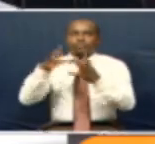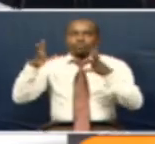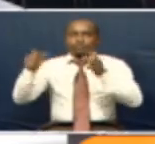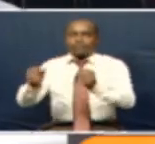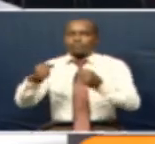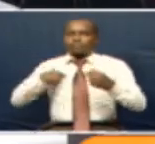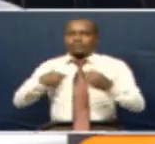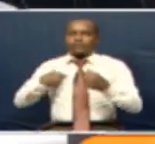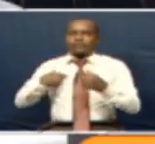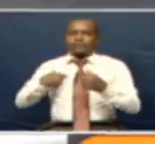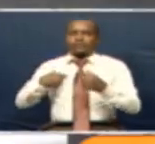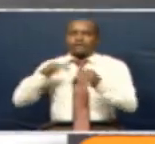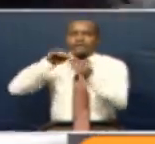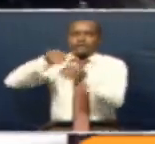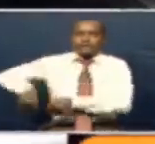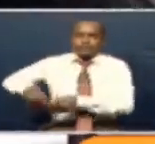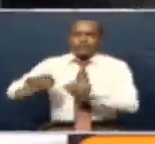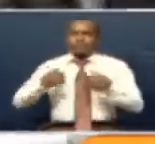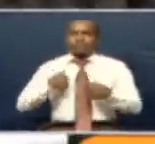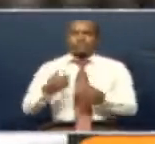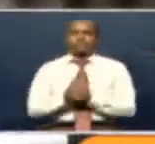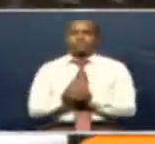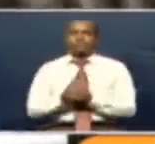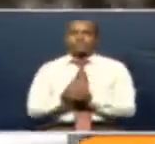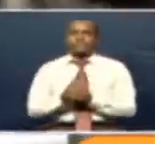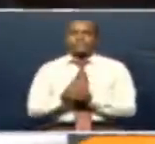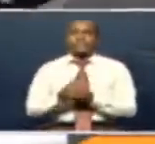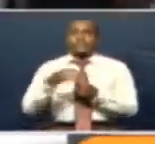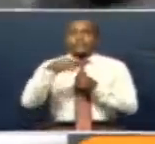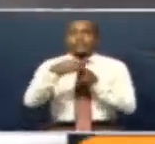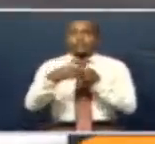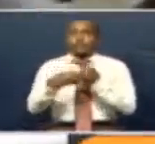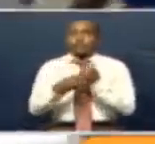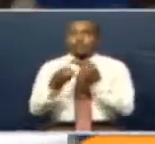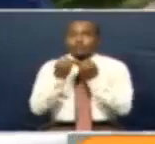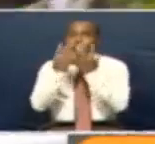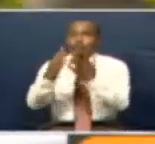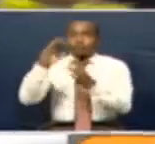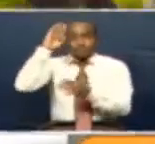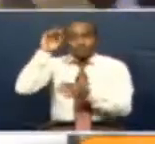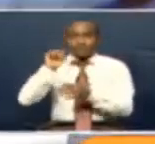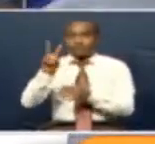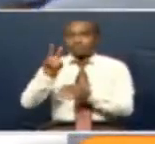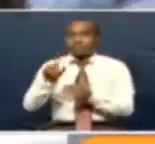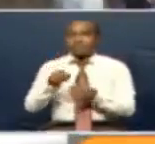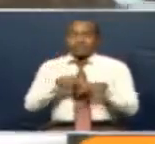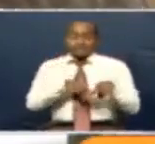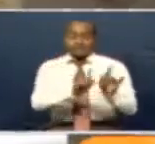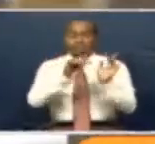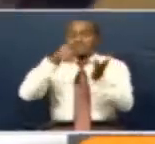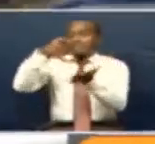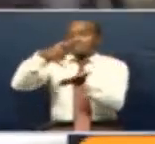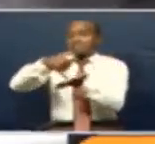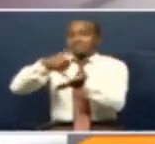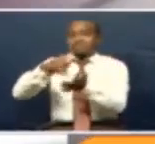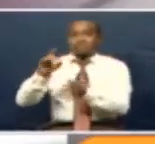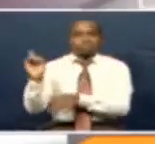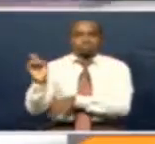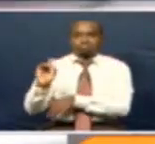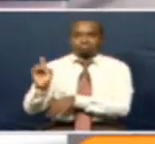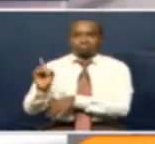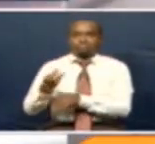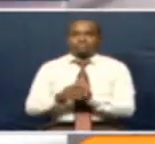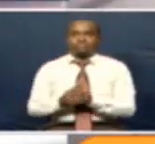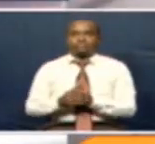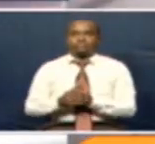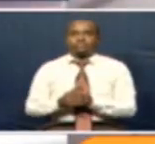hapo. Walikuwa wanataka kunikidnap. Gavana Mike Sonko ameiambia runinga ya Citizen kuwa kamwe hakuhusika na matukio hayo mawili.